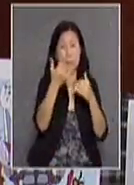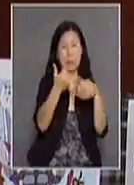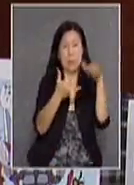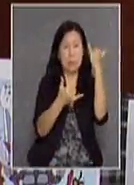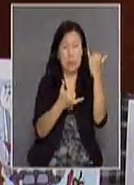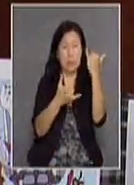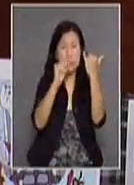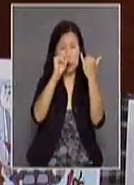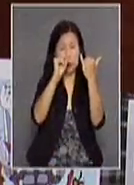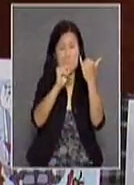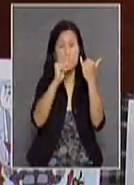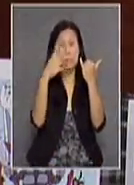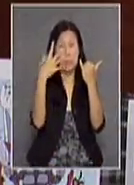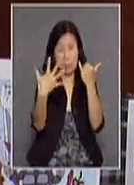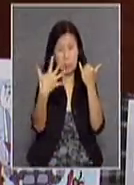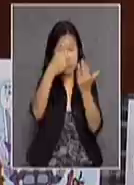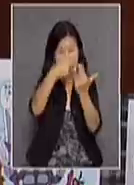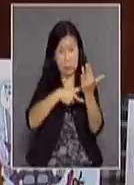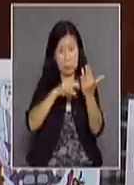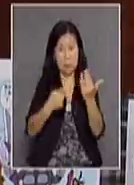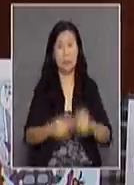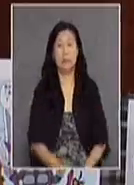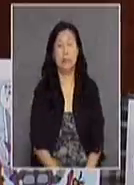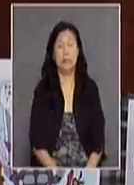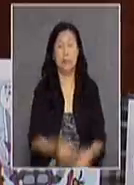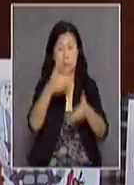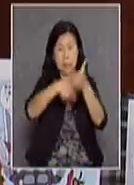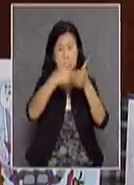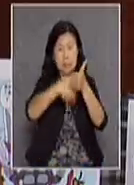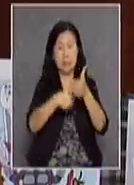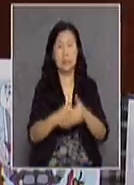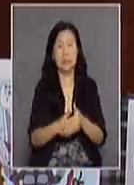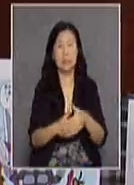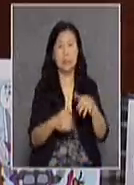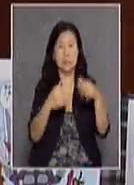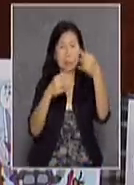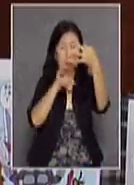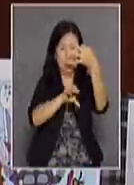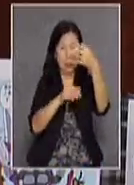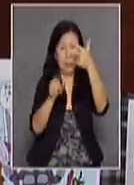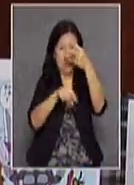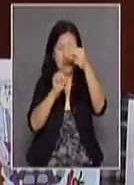第675項修正，削減